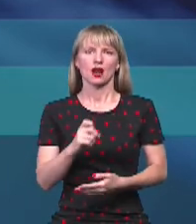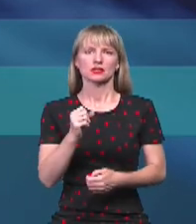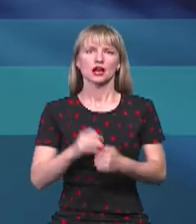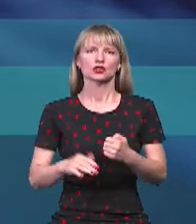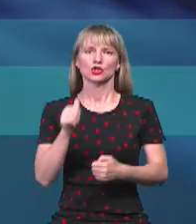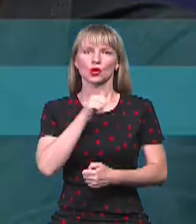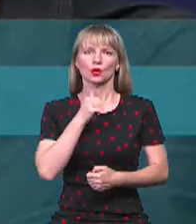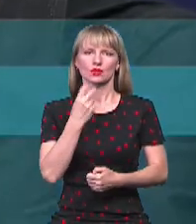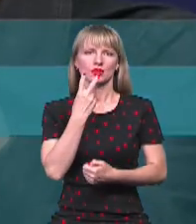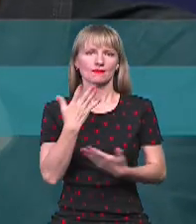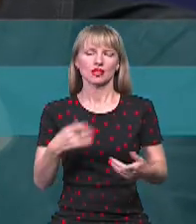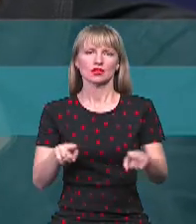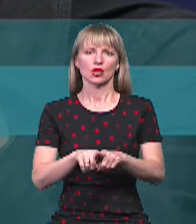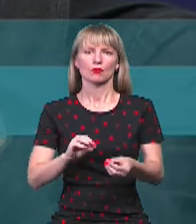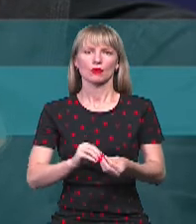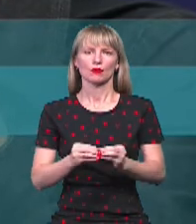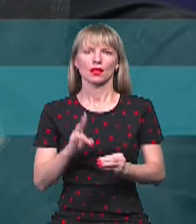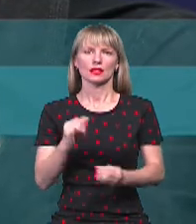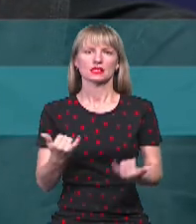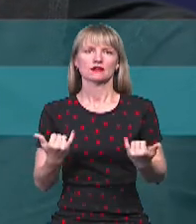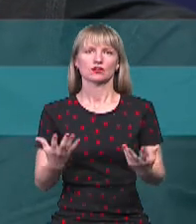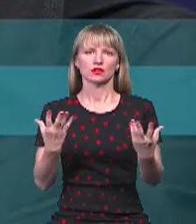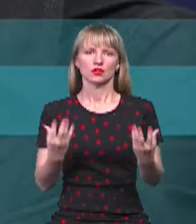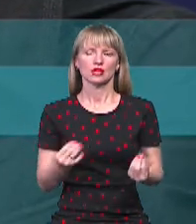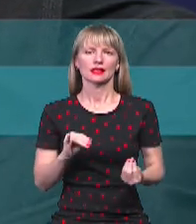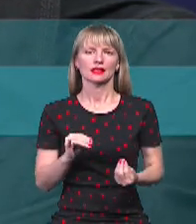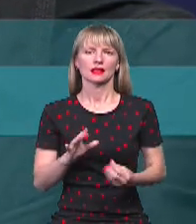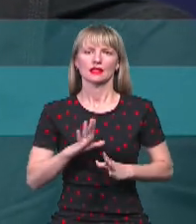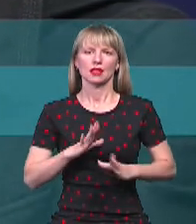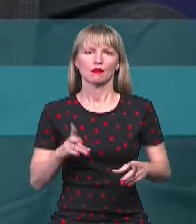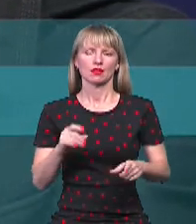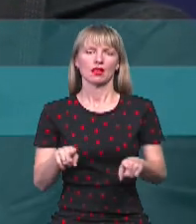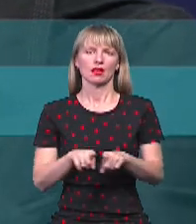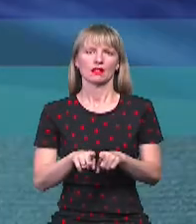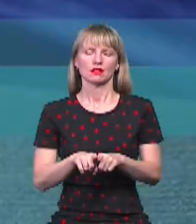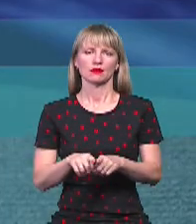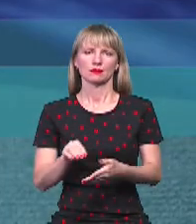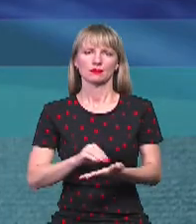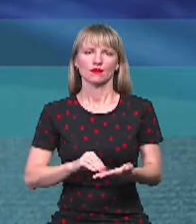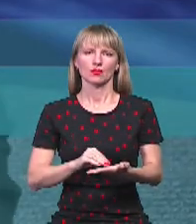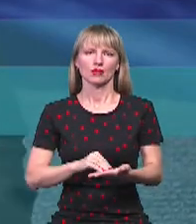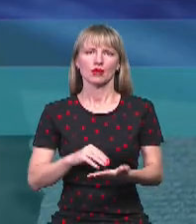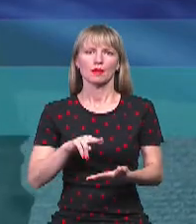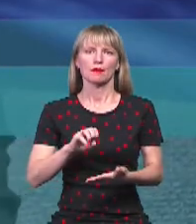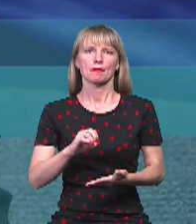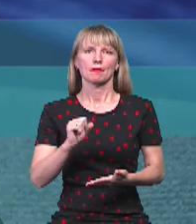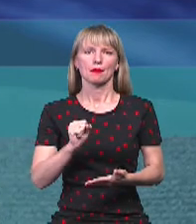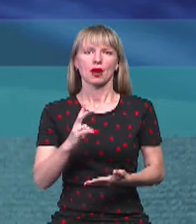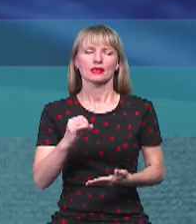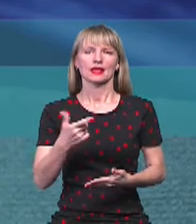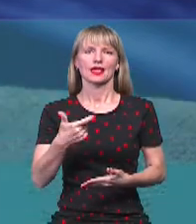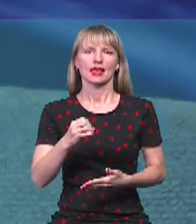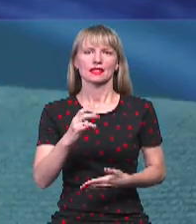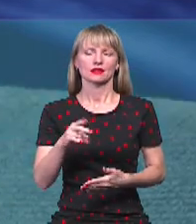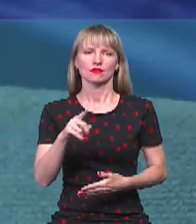год не видели такой проблемы на сегодняшний день. И не вставала на те самые грабли. Да, все верно. Пане Геннадію, ви занурені в цю